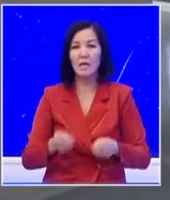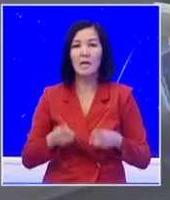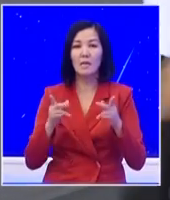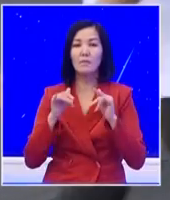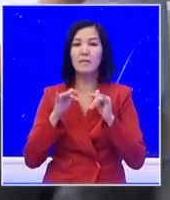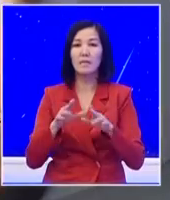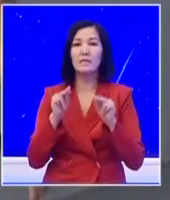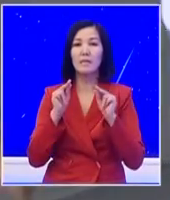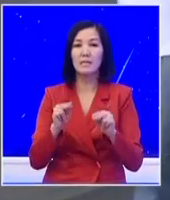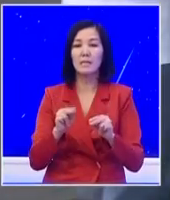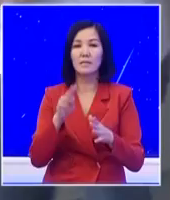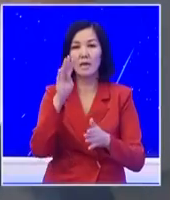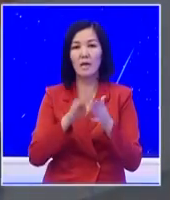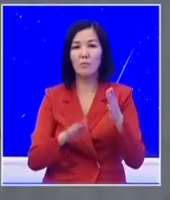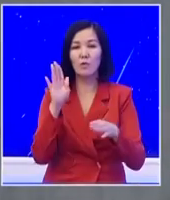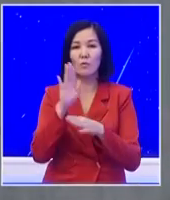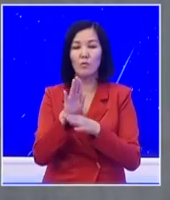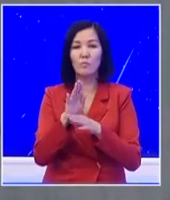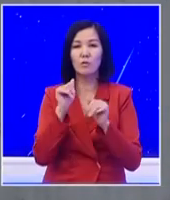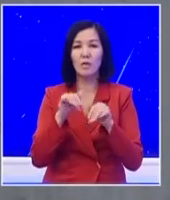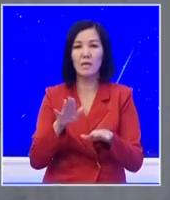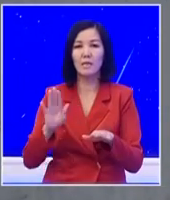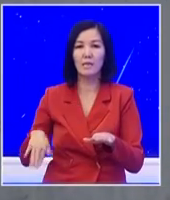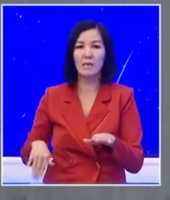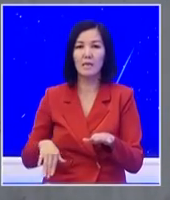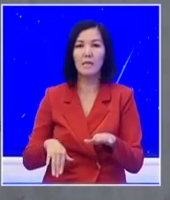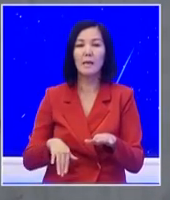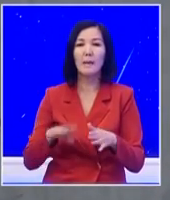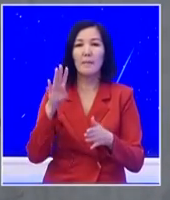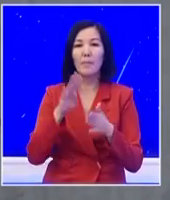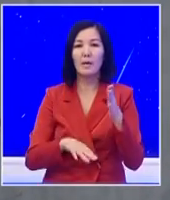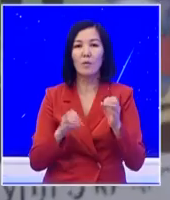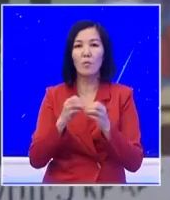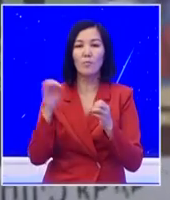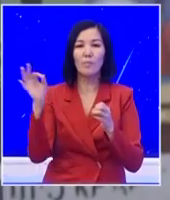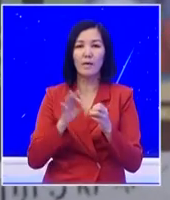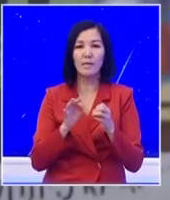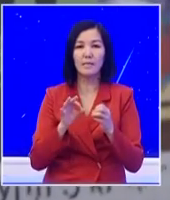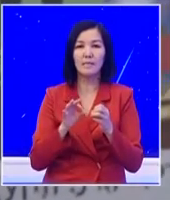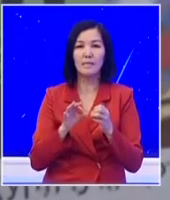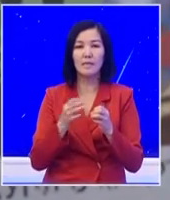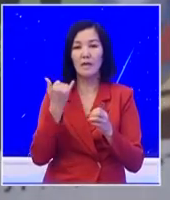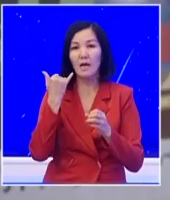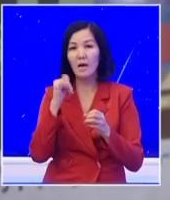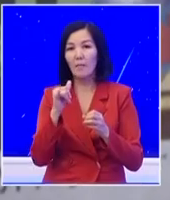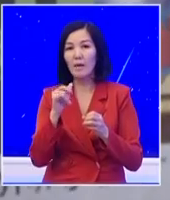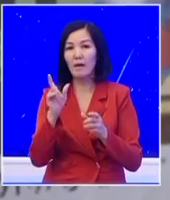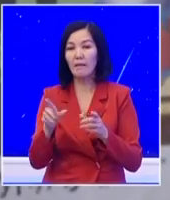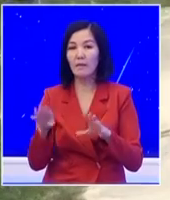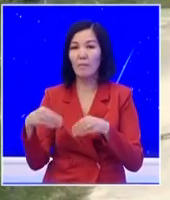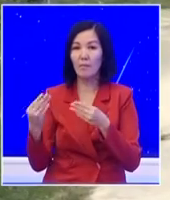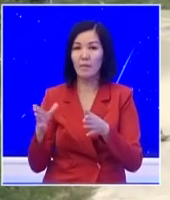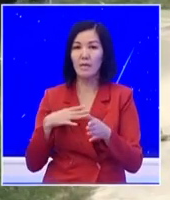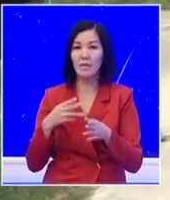мамандар. Қылмыстық іс расталатын болса, айыптау үкімі шығарылғаннан кейін пара соммасының 10% хабарлаған